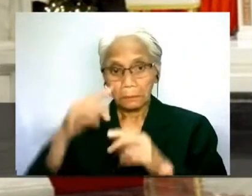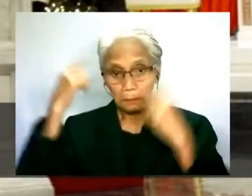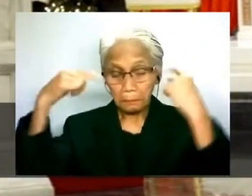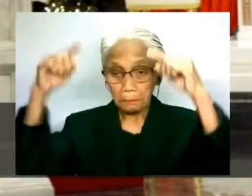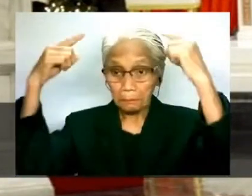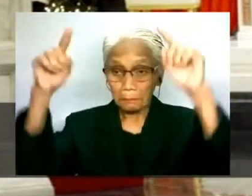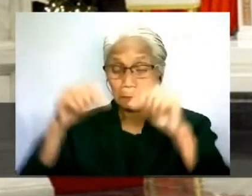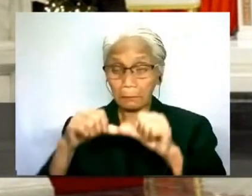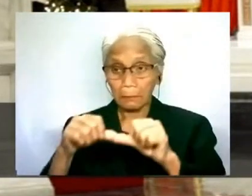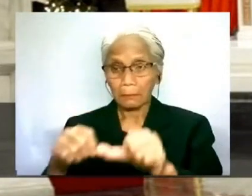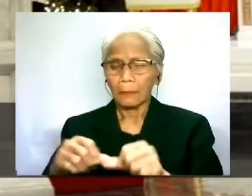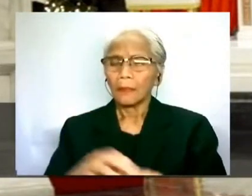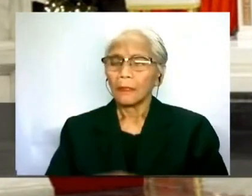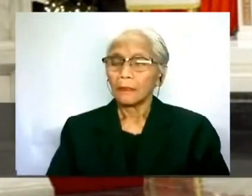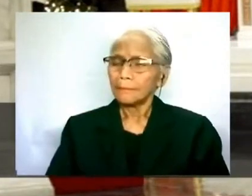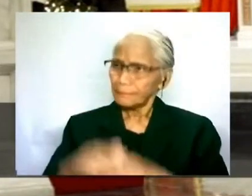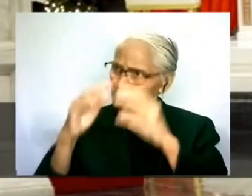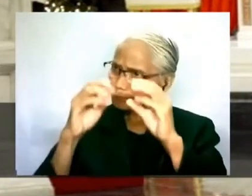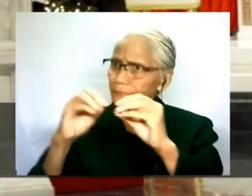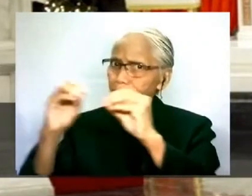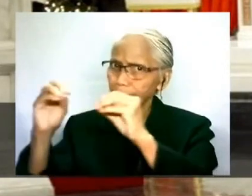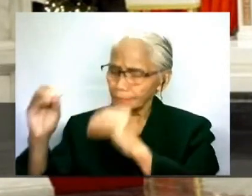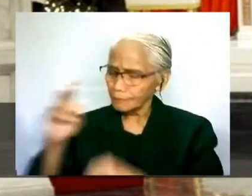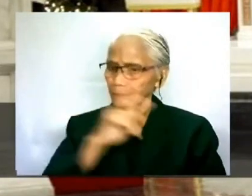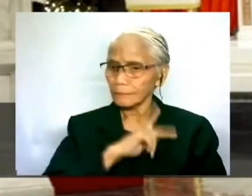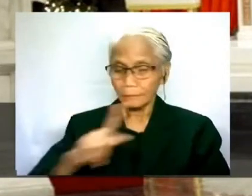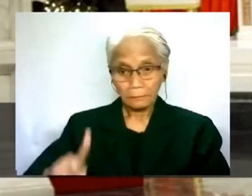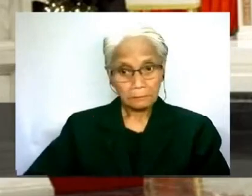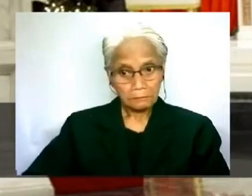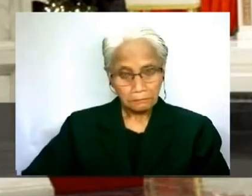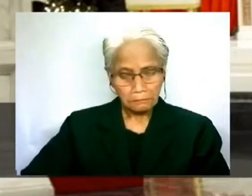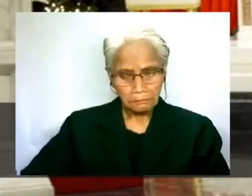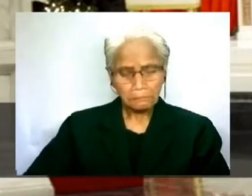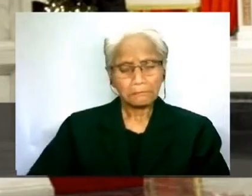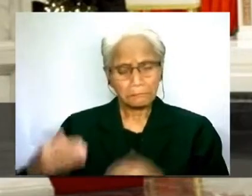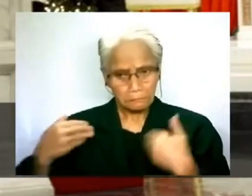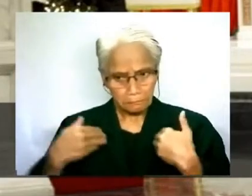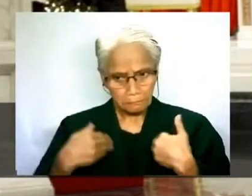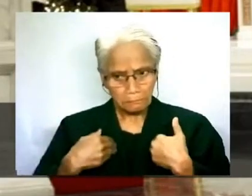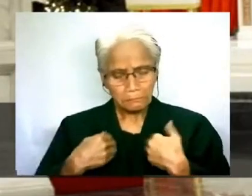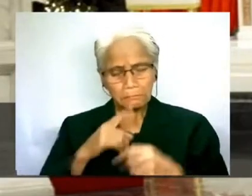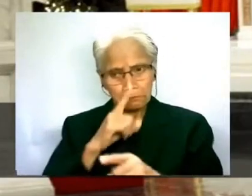Turuan mo iyong haring humatol ng katwiran. Sa